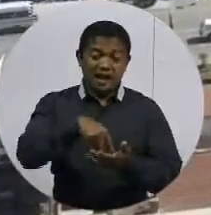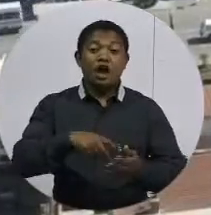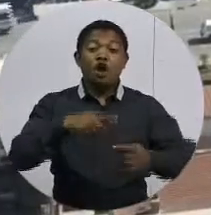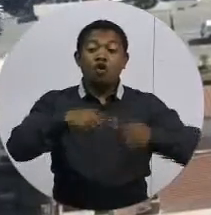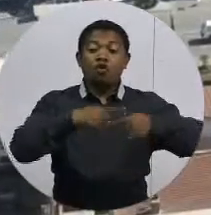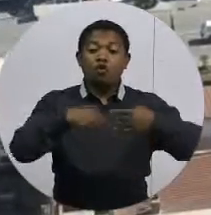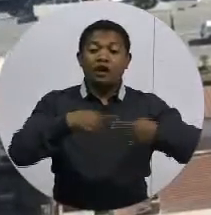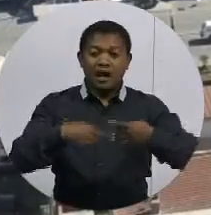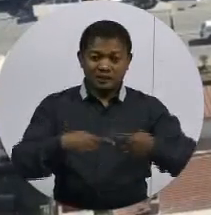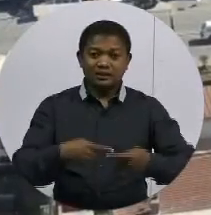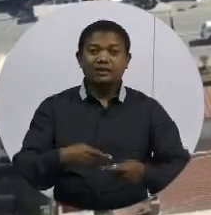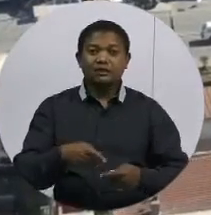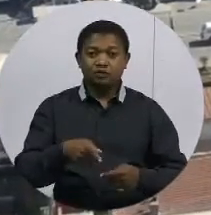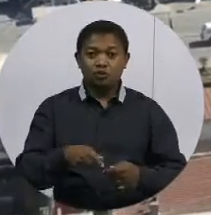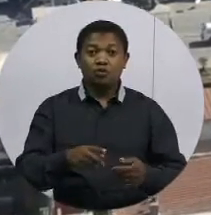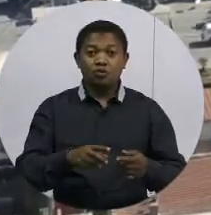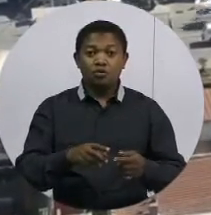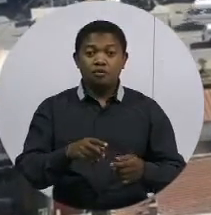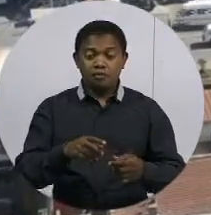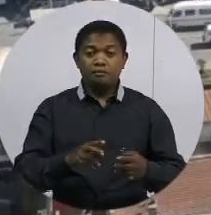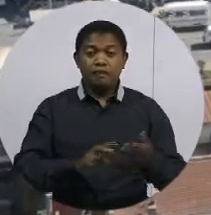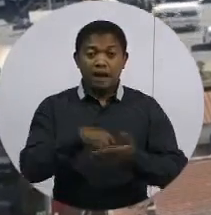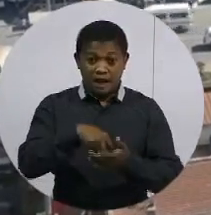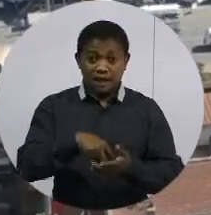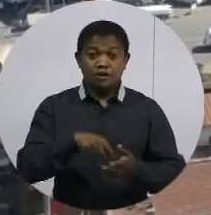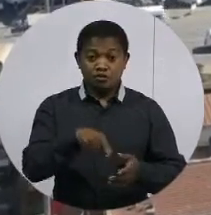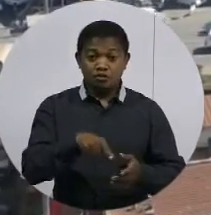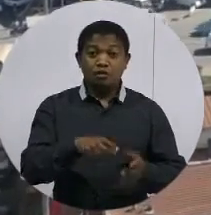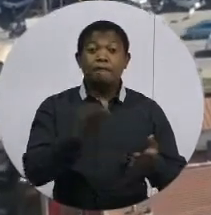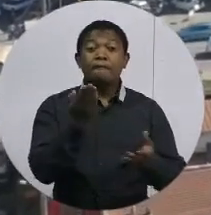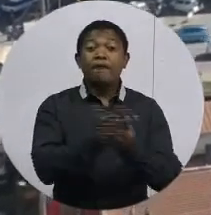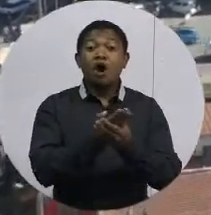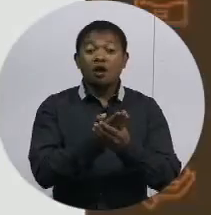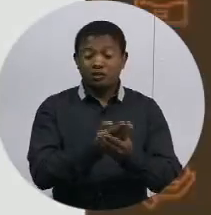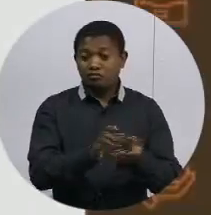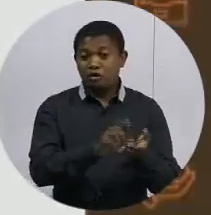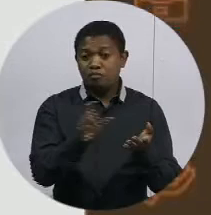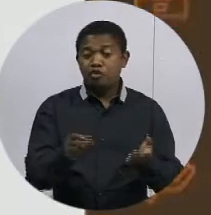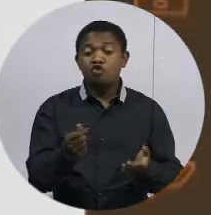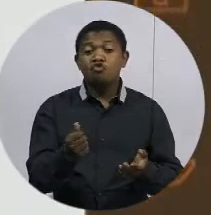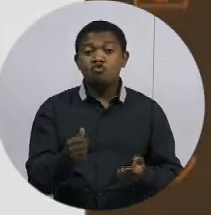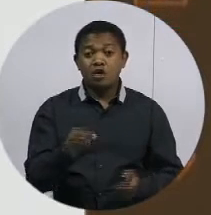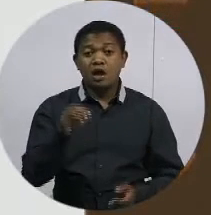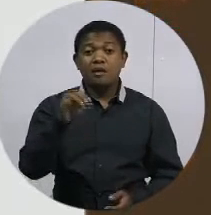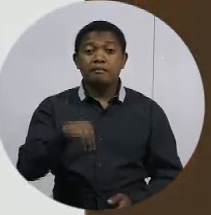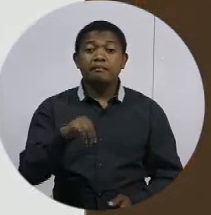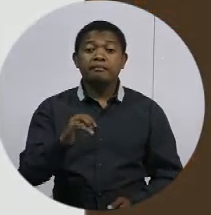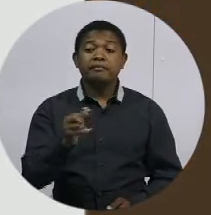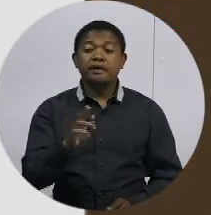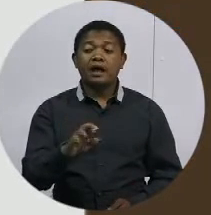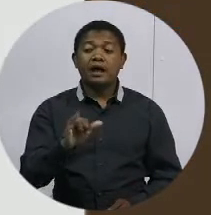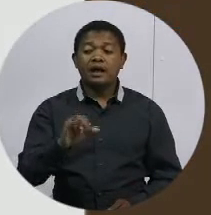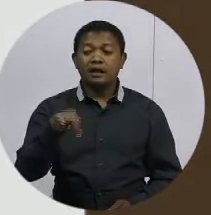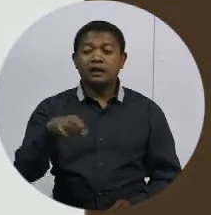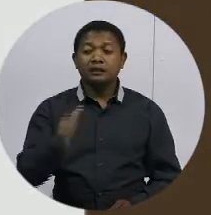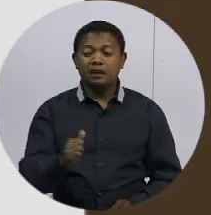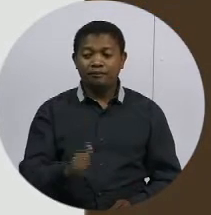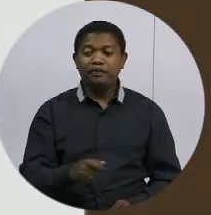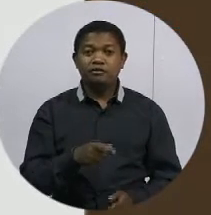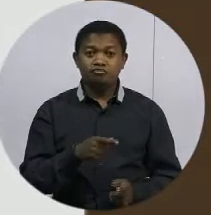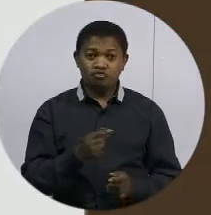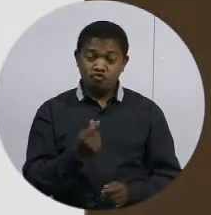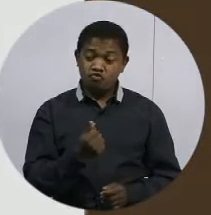orinasa 5/30 no efa nisitraka izany mahatratra 6 miliara sy